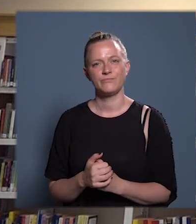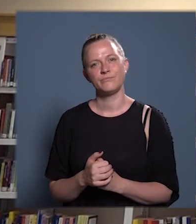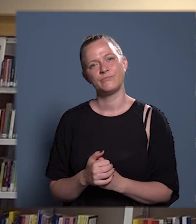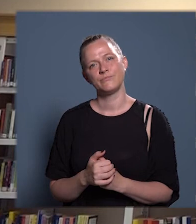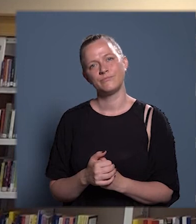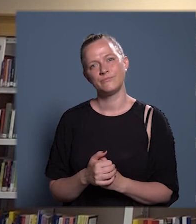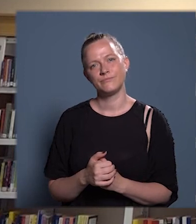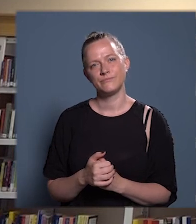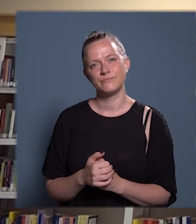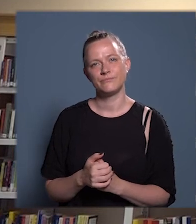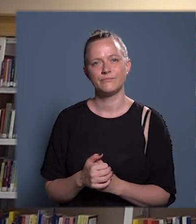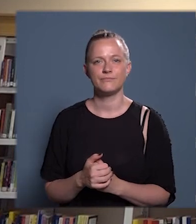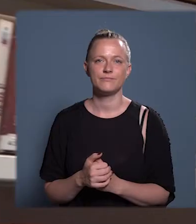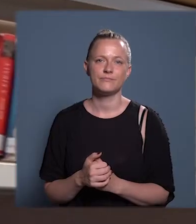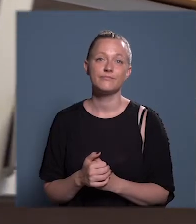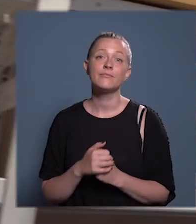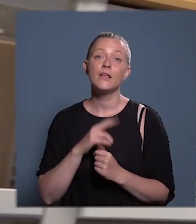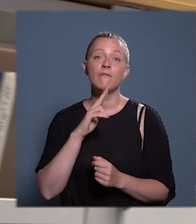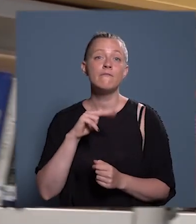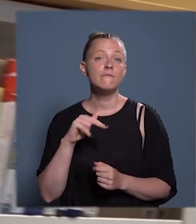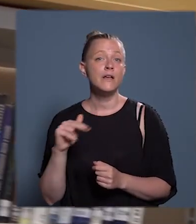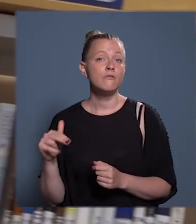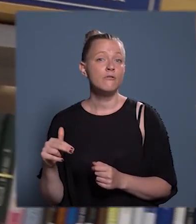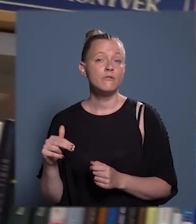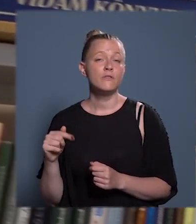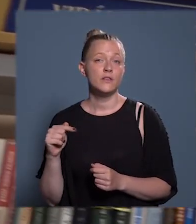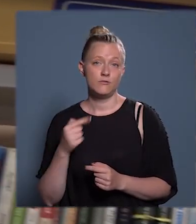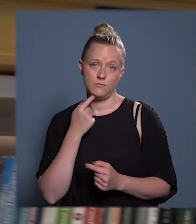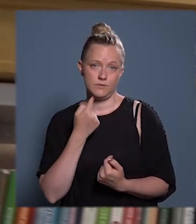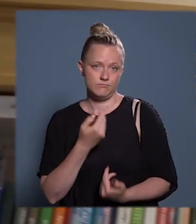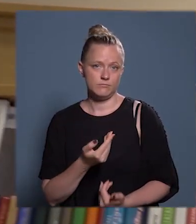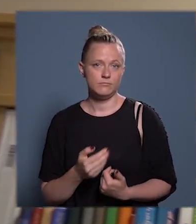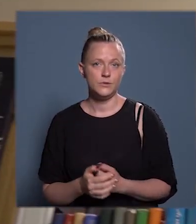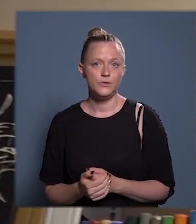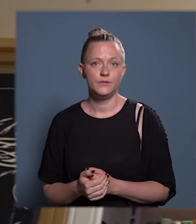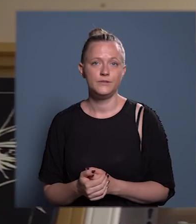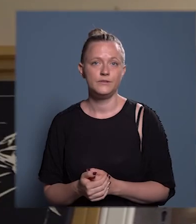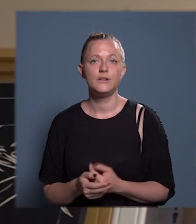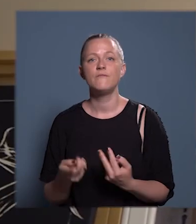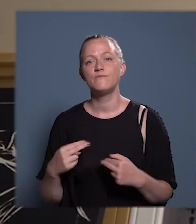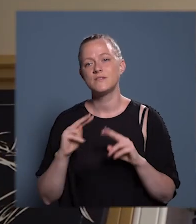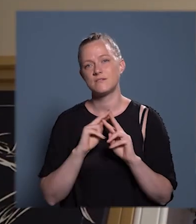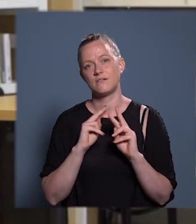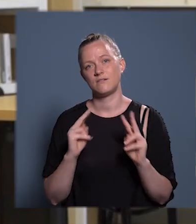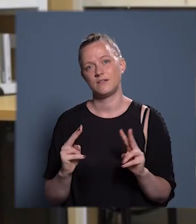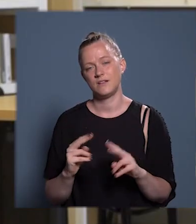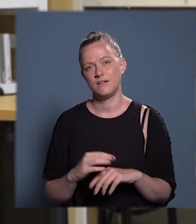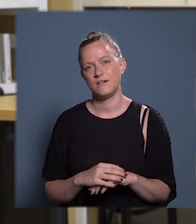És a festés meg, amit mondok, hogy vissza kéne